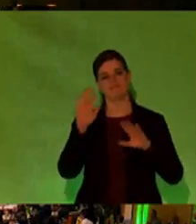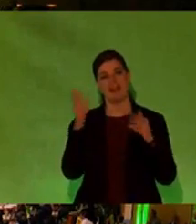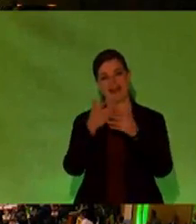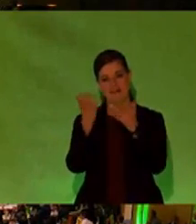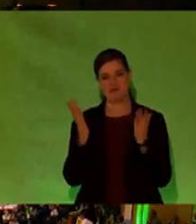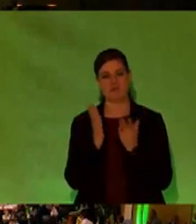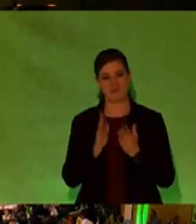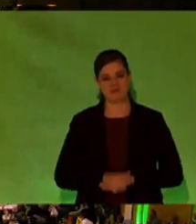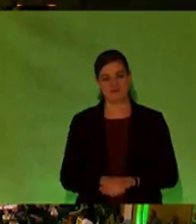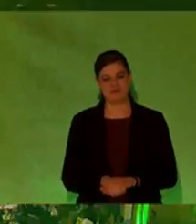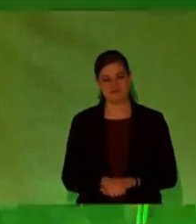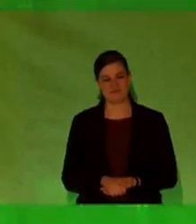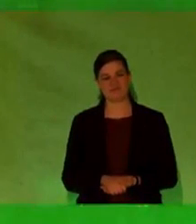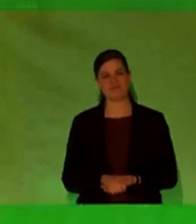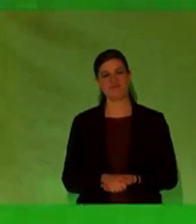Lieben.